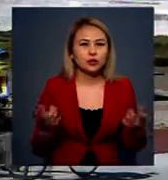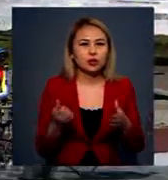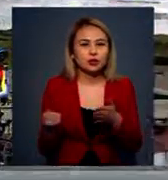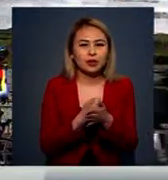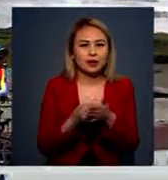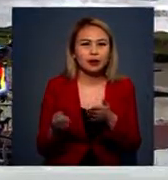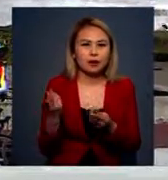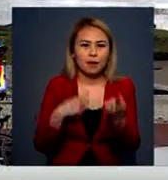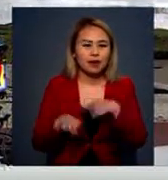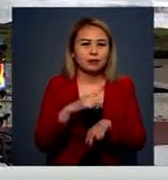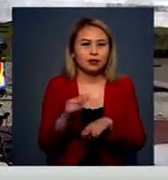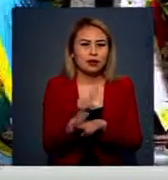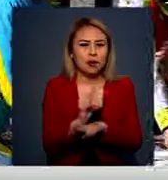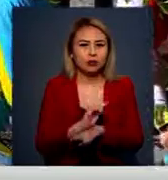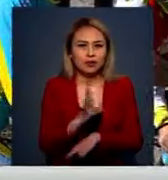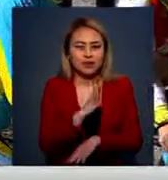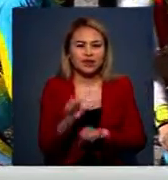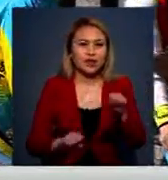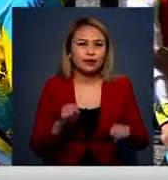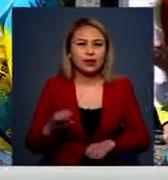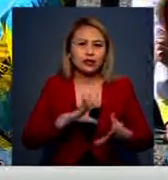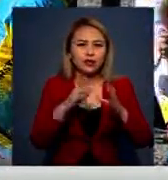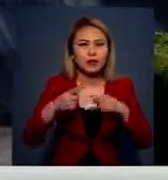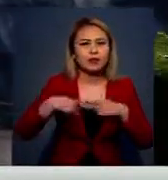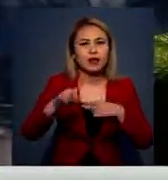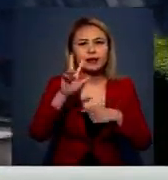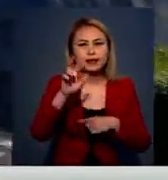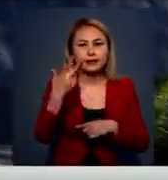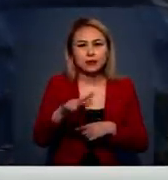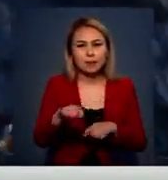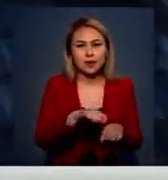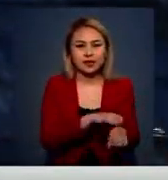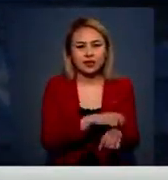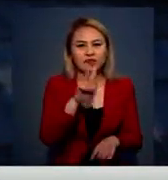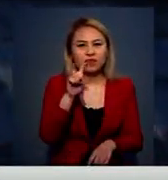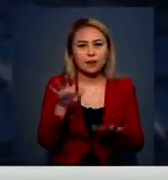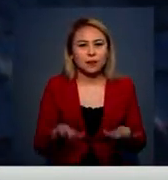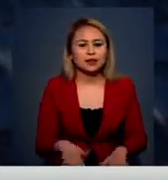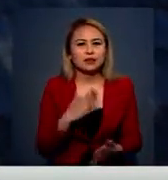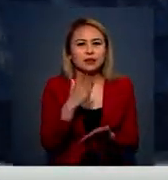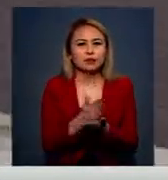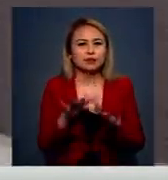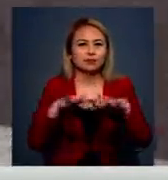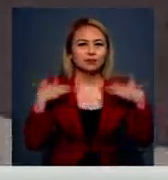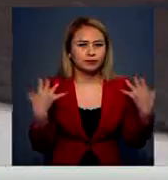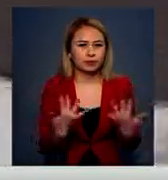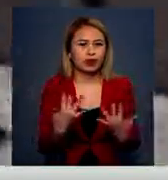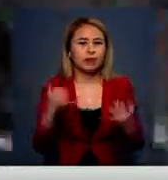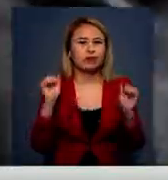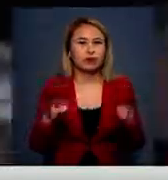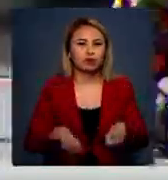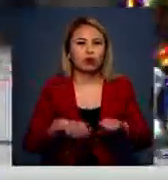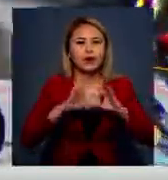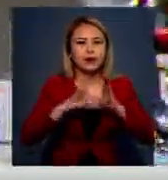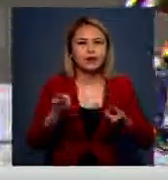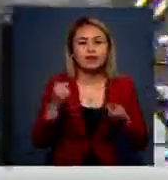қорының демеушілігімен қайта жөндеген. Велотректің жалпы ұзындығы 330 метр, 200 орындық көрермен трибунасы бар. Халықаралық